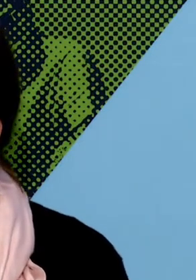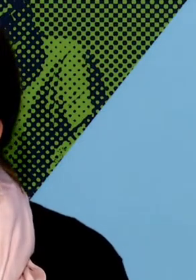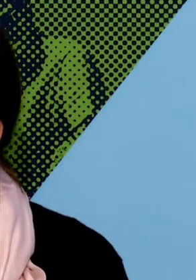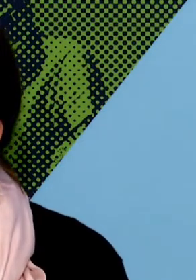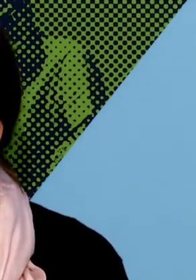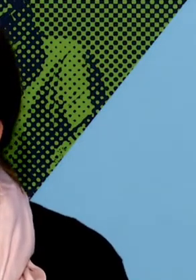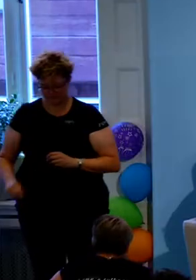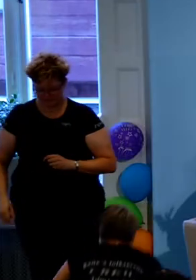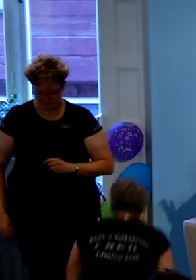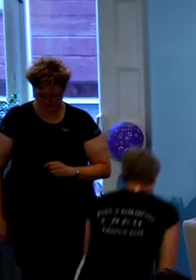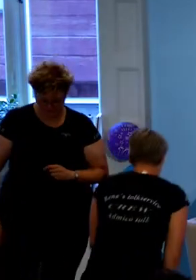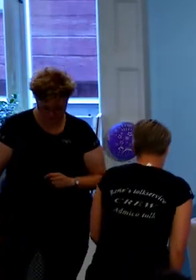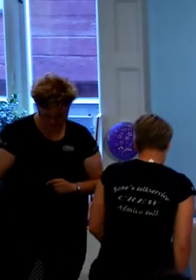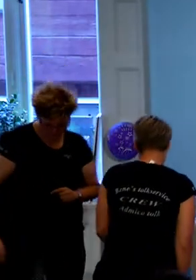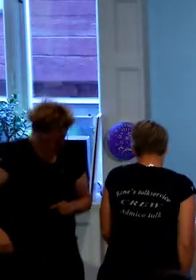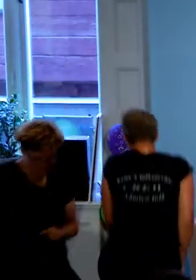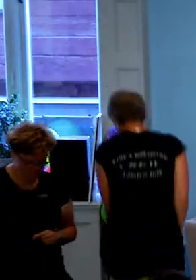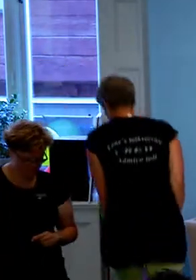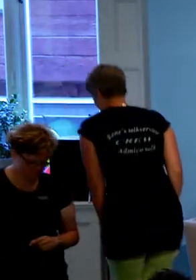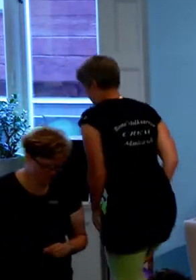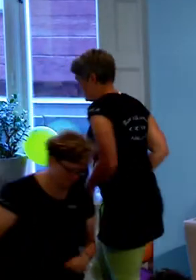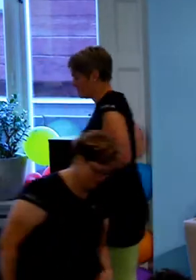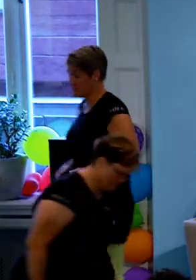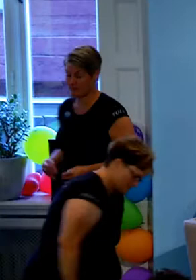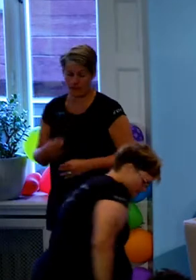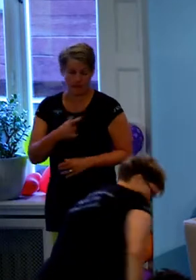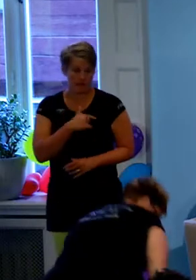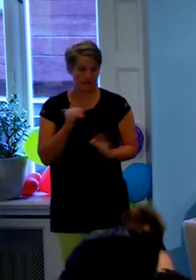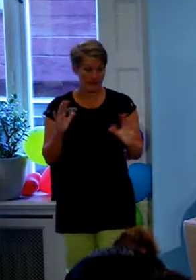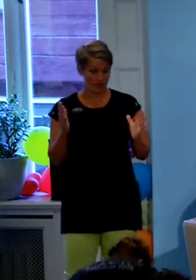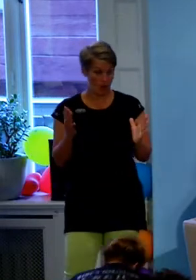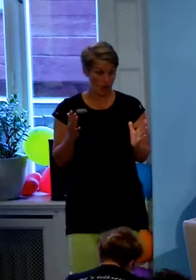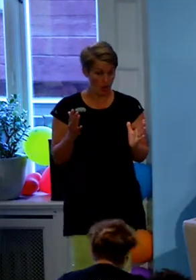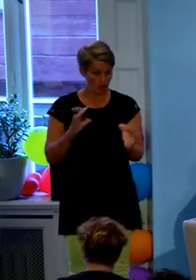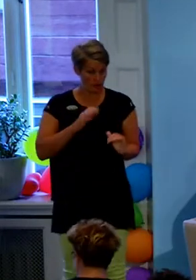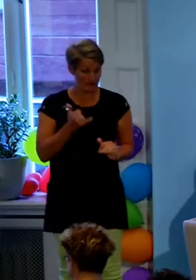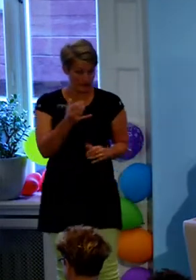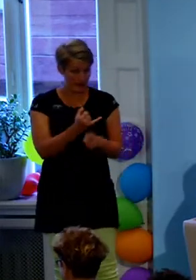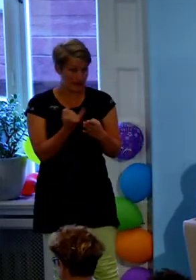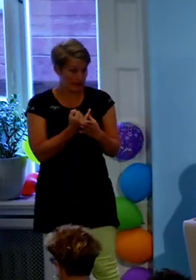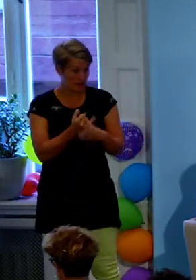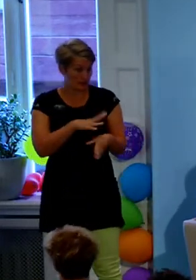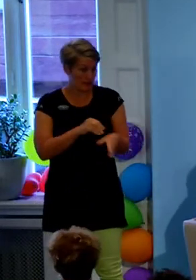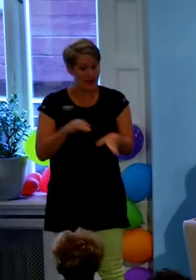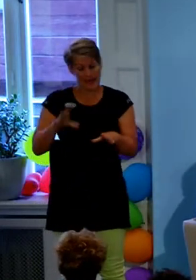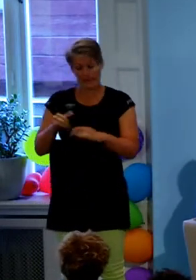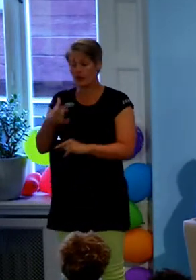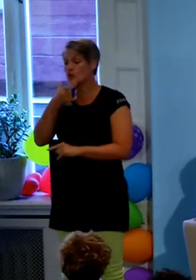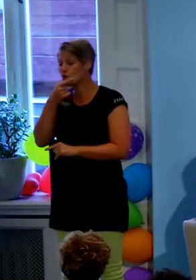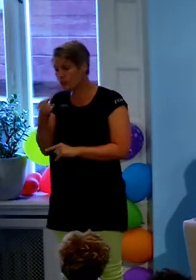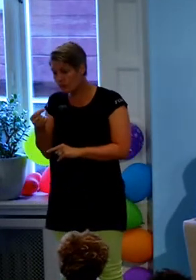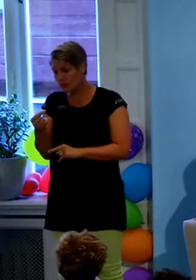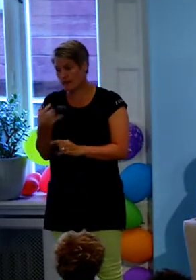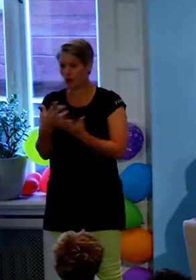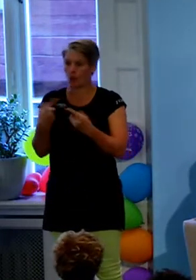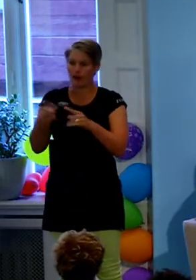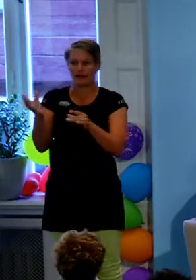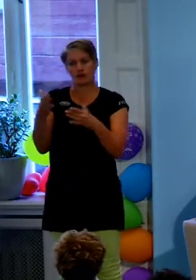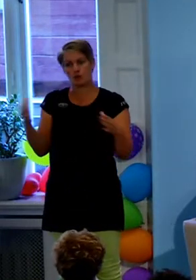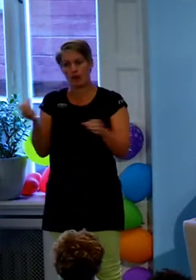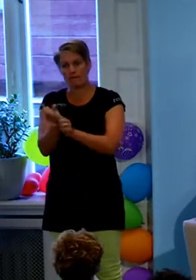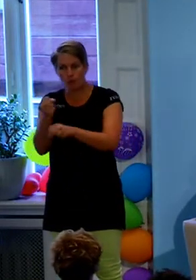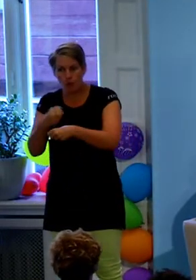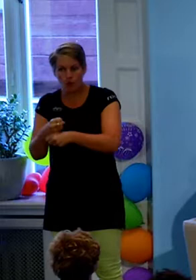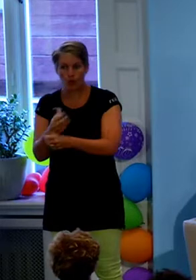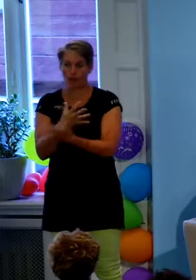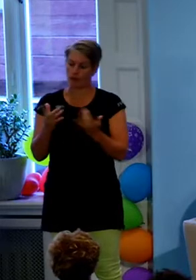så att klarar vi av detta i Sverige? Jag vet ju hemma i Lund, just med alla de här stora bolagen, och många